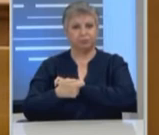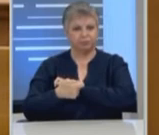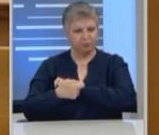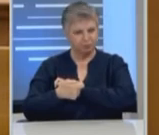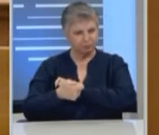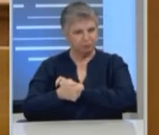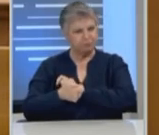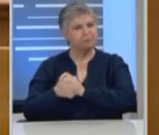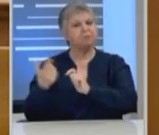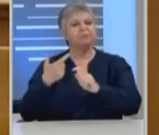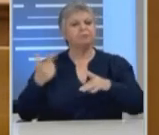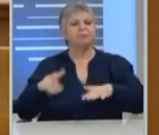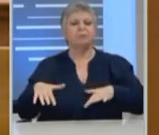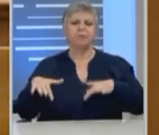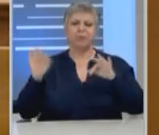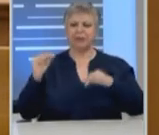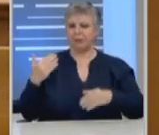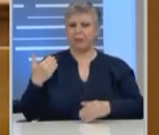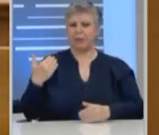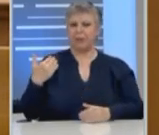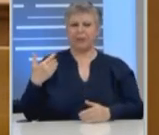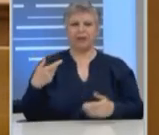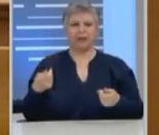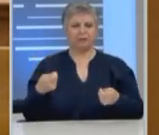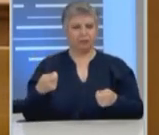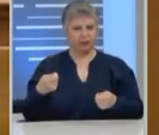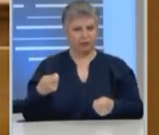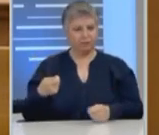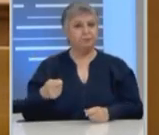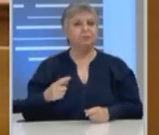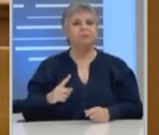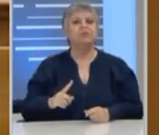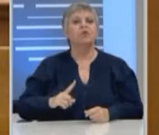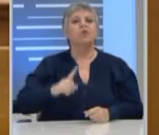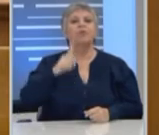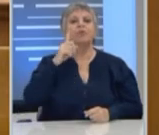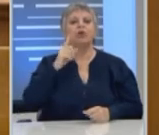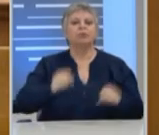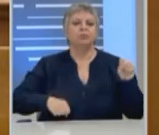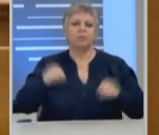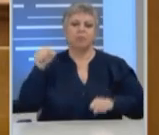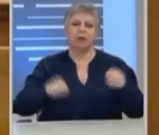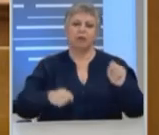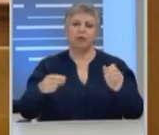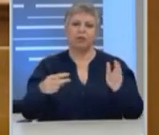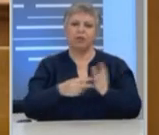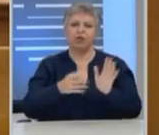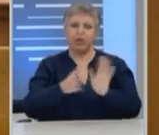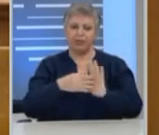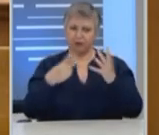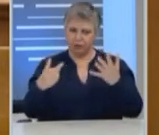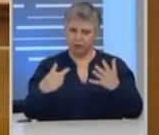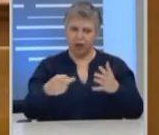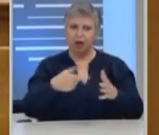Ξεκινάμε από τα πρόσφατα. 1η-3η 2017. Υπογράφουν τέταρτο μνημόνιο.